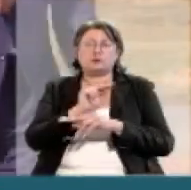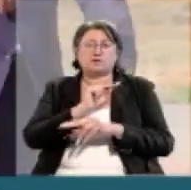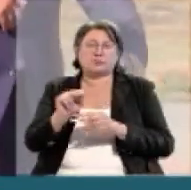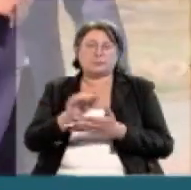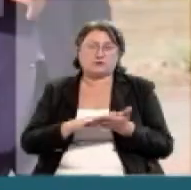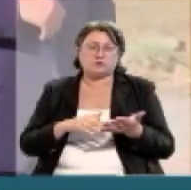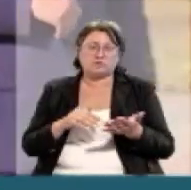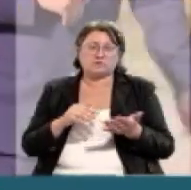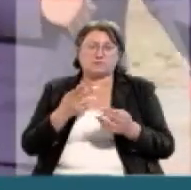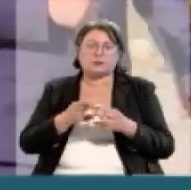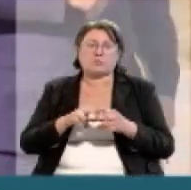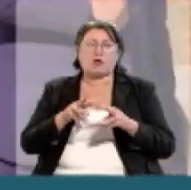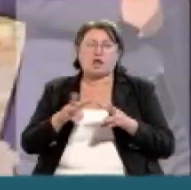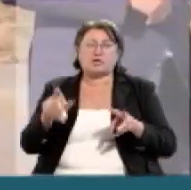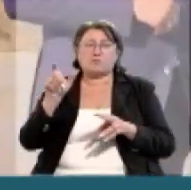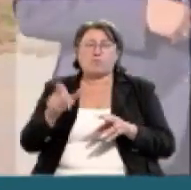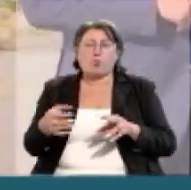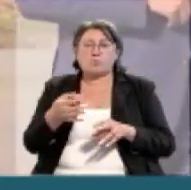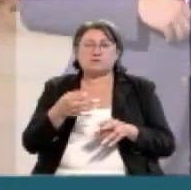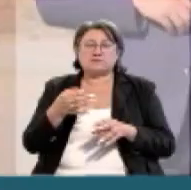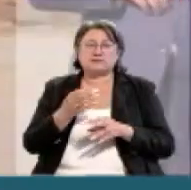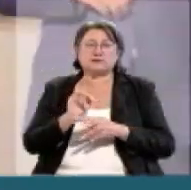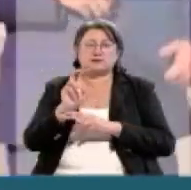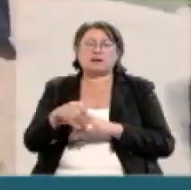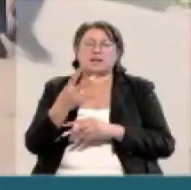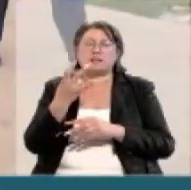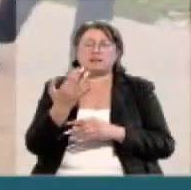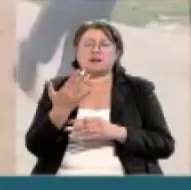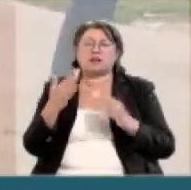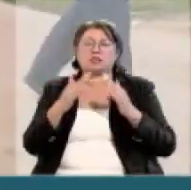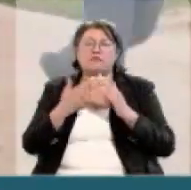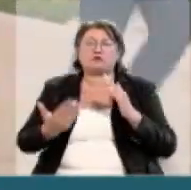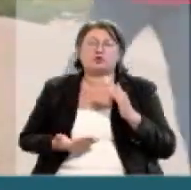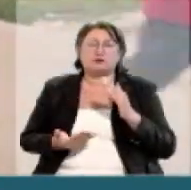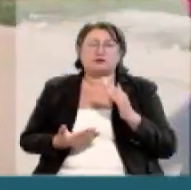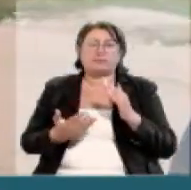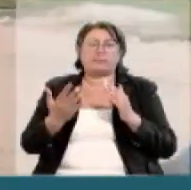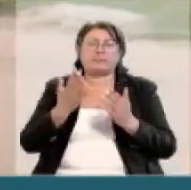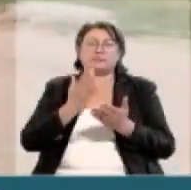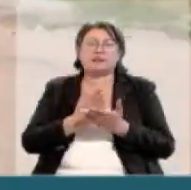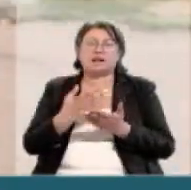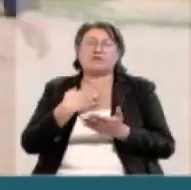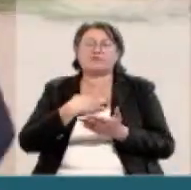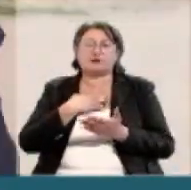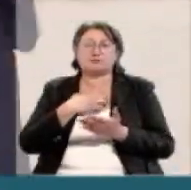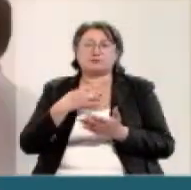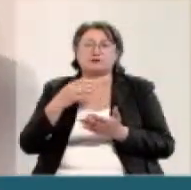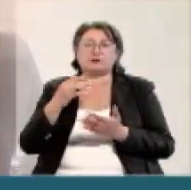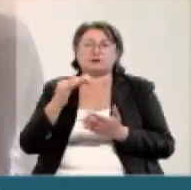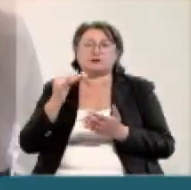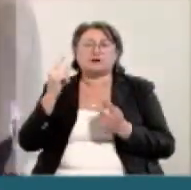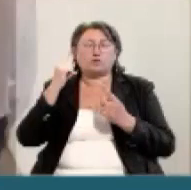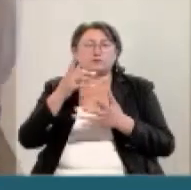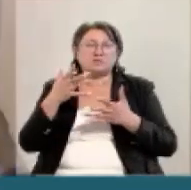жүріп жатыр. Сол себепті де облыс әкімі ең алдымен өзекті мәселеге айналған кейбір тұрғын үйлерді аралап, мән-жайды өз көзімен көріп